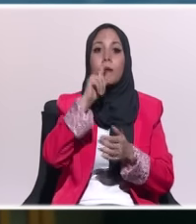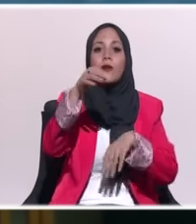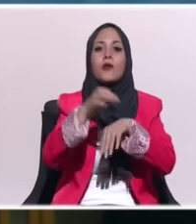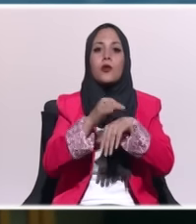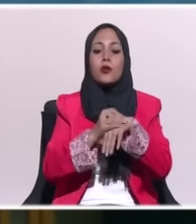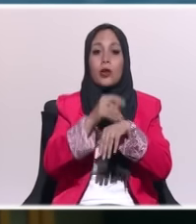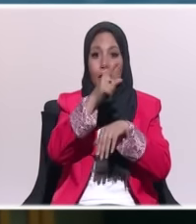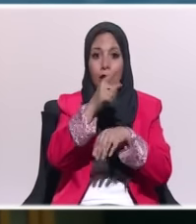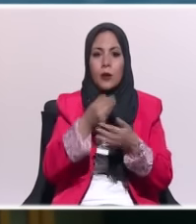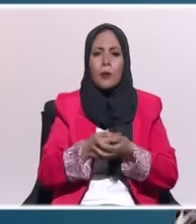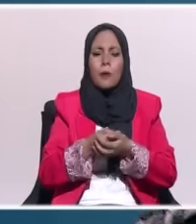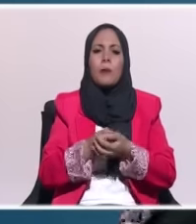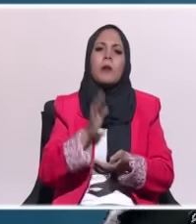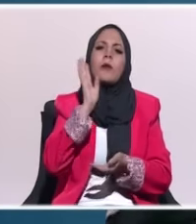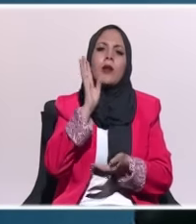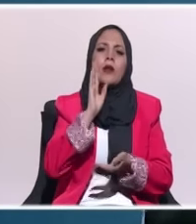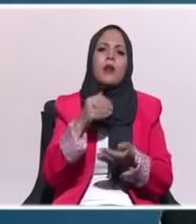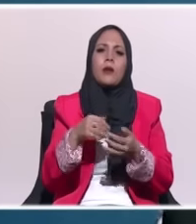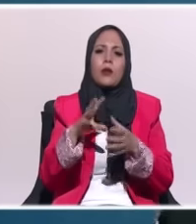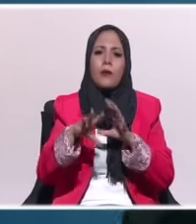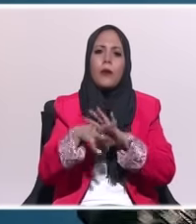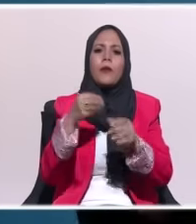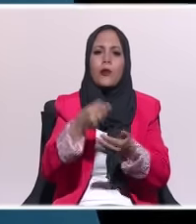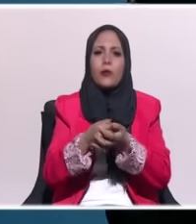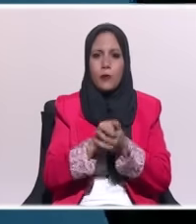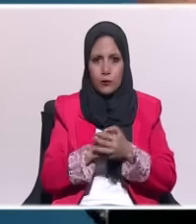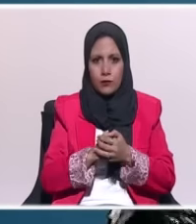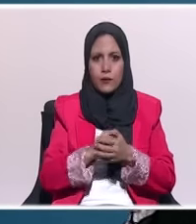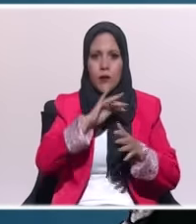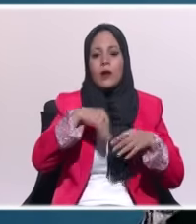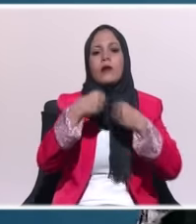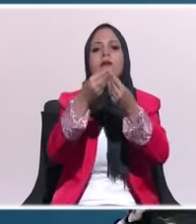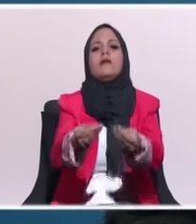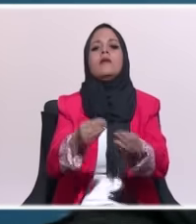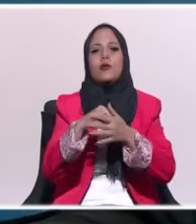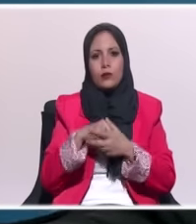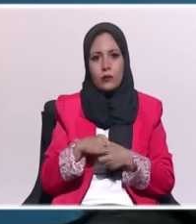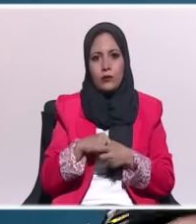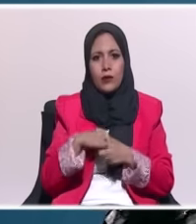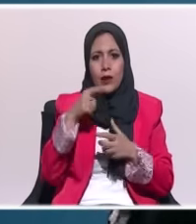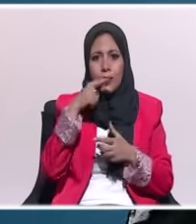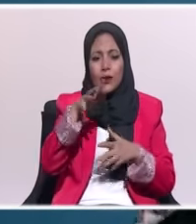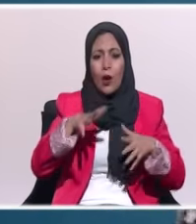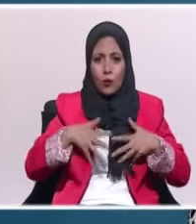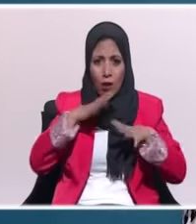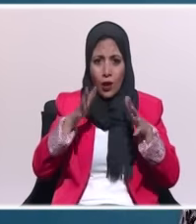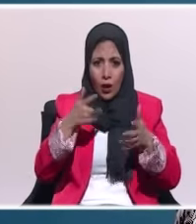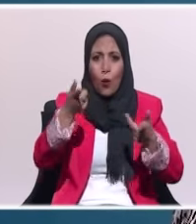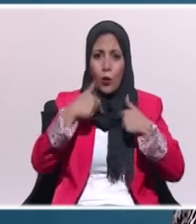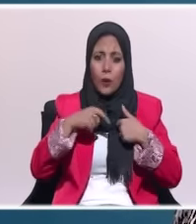الطفل بيلاقوا العيال يعني في الشارع يحطوها في رعايه الطفل، اي حد عايز عيل عيله ياخد